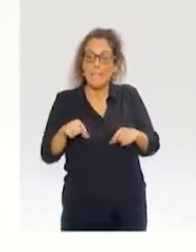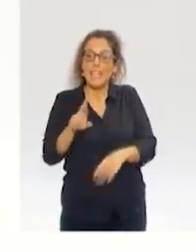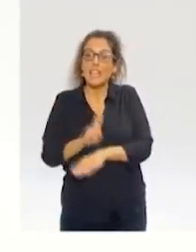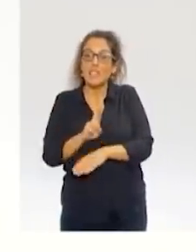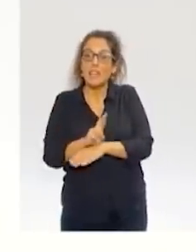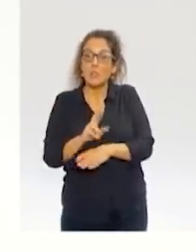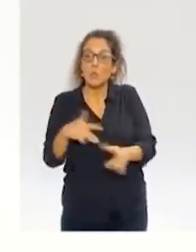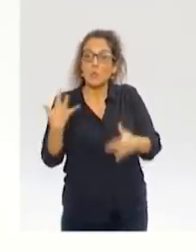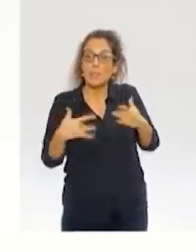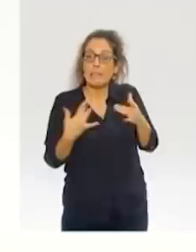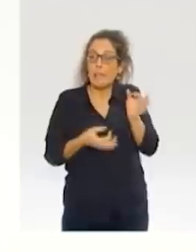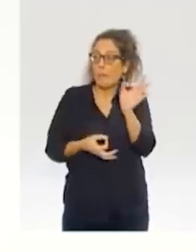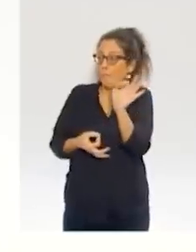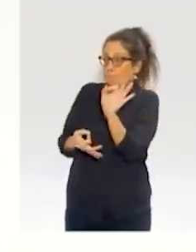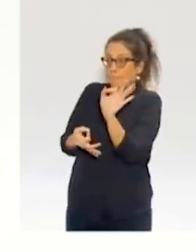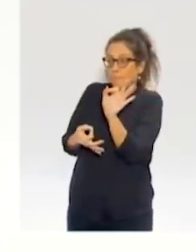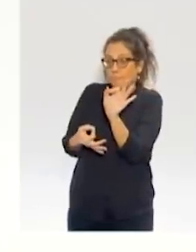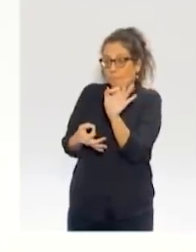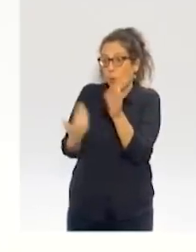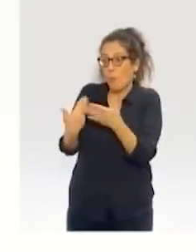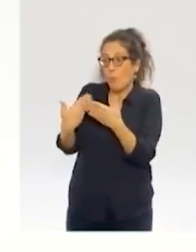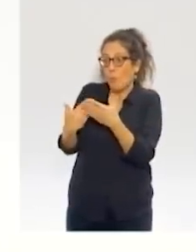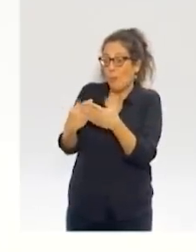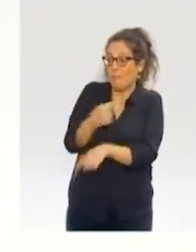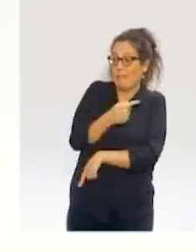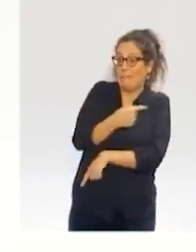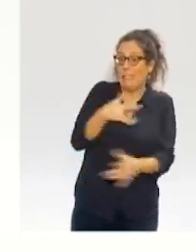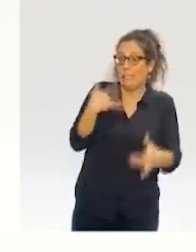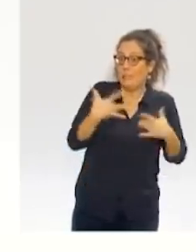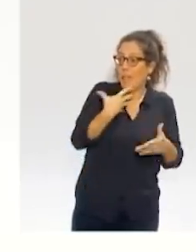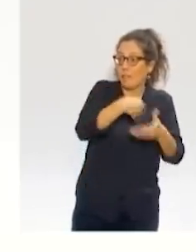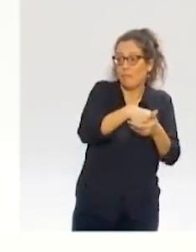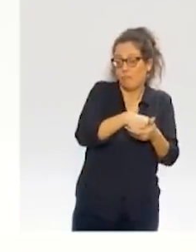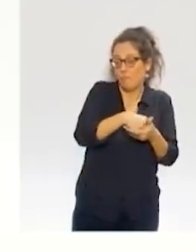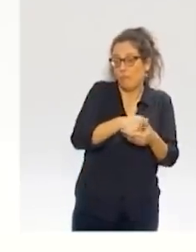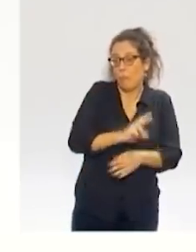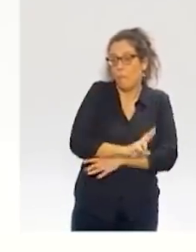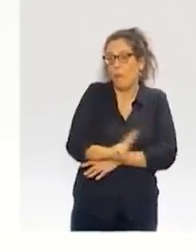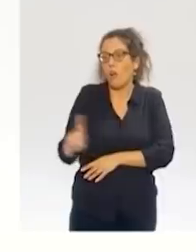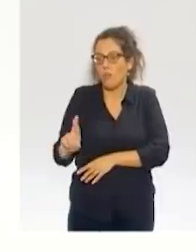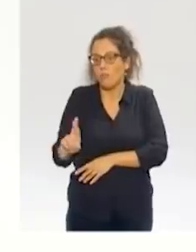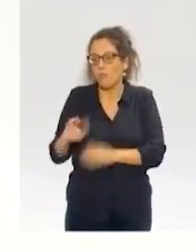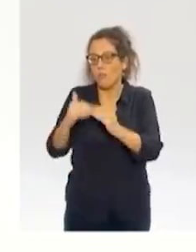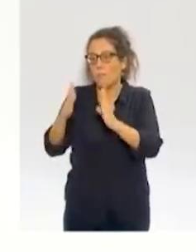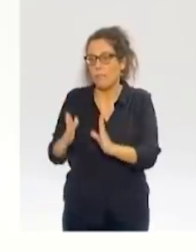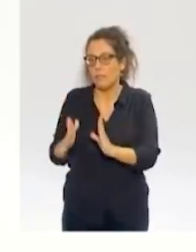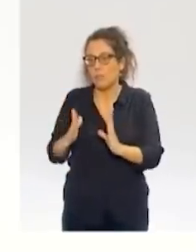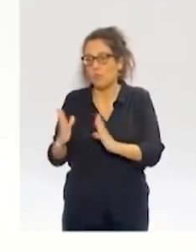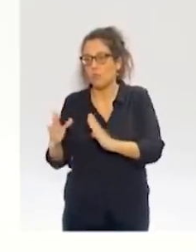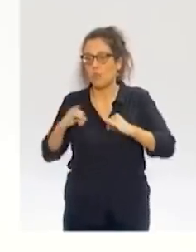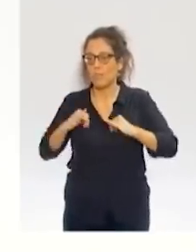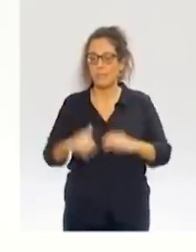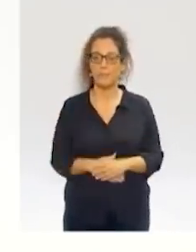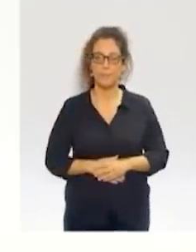servant de sauf-conduit ou de preuve de la possibilité de preuve pour une possibilité de rentrer sereinement